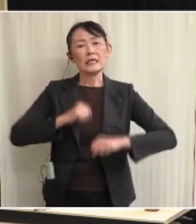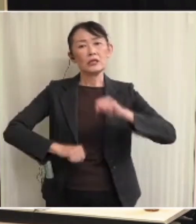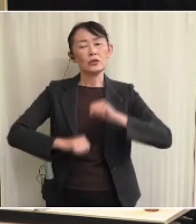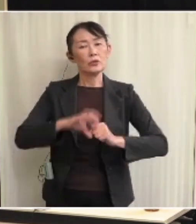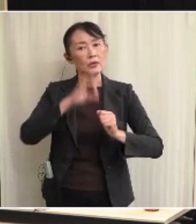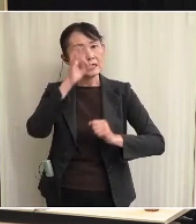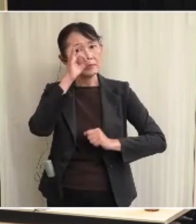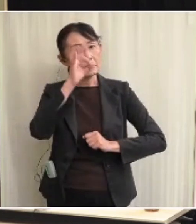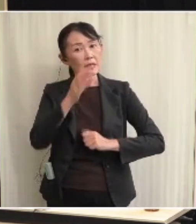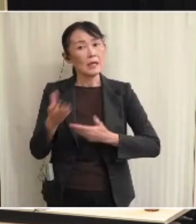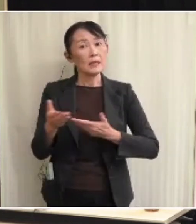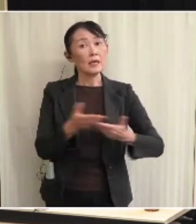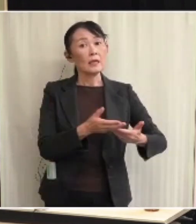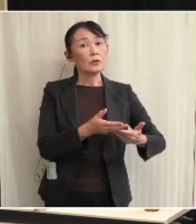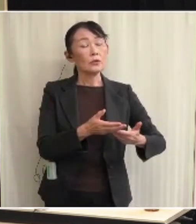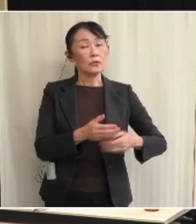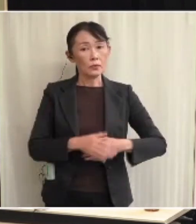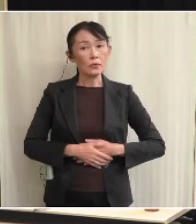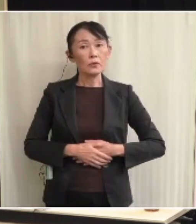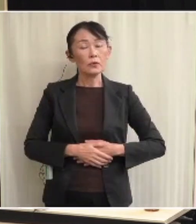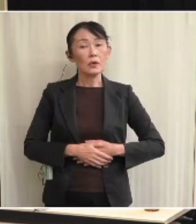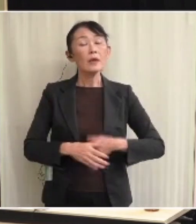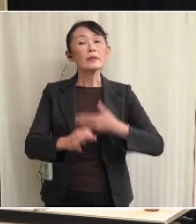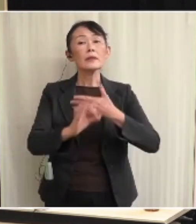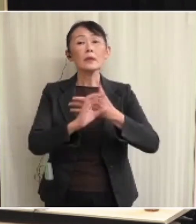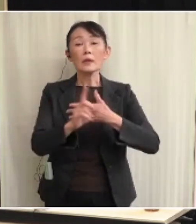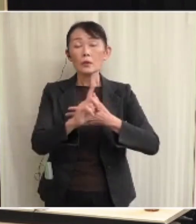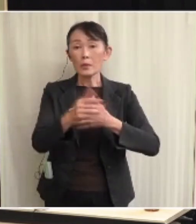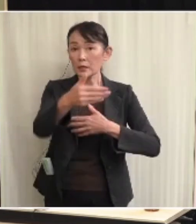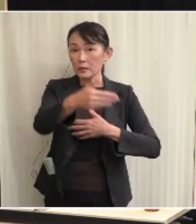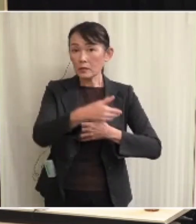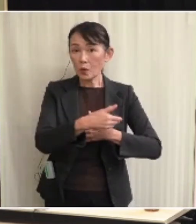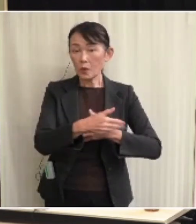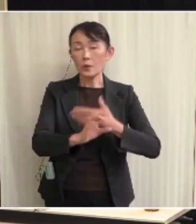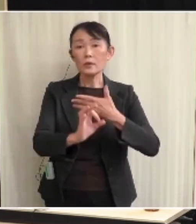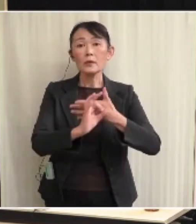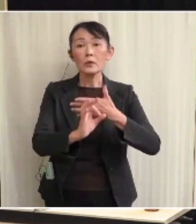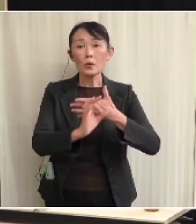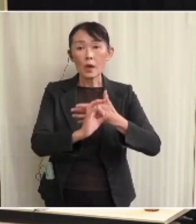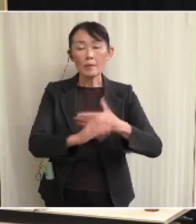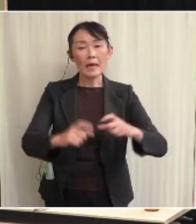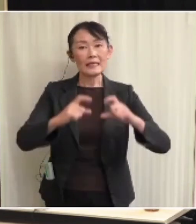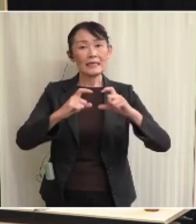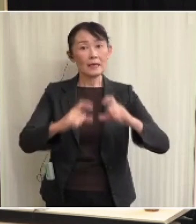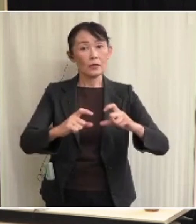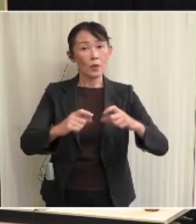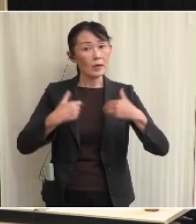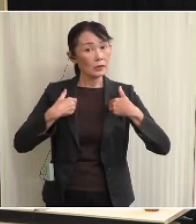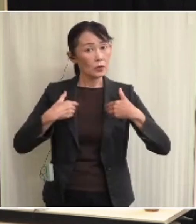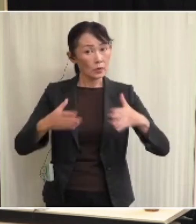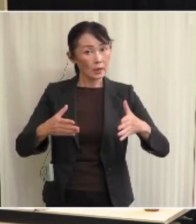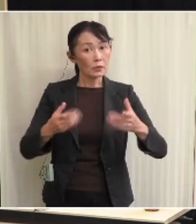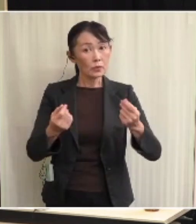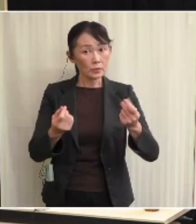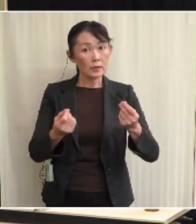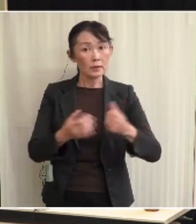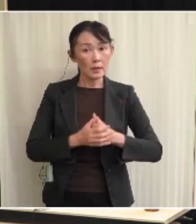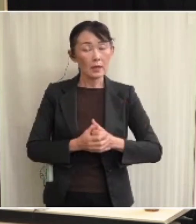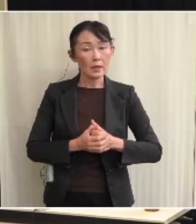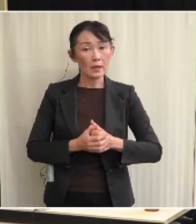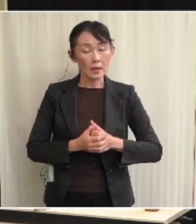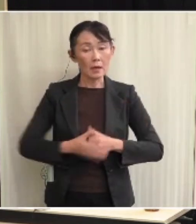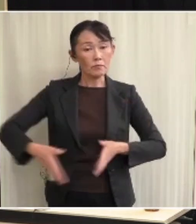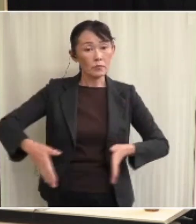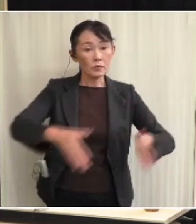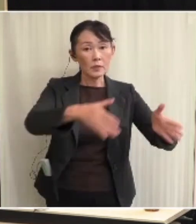います。 そうするとなんか入場チケットとかエリア分けとかそういうこともせずに、基本的にはもう道端で見られるっ